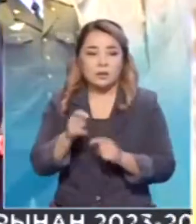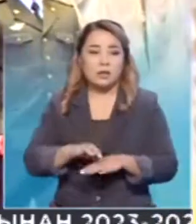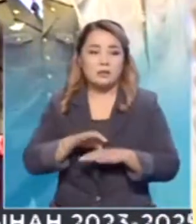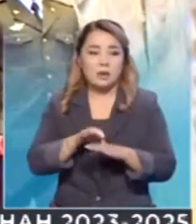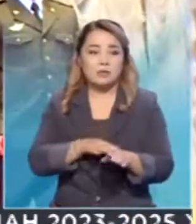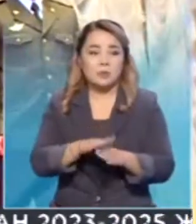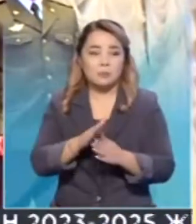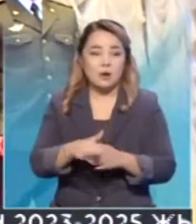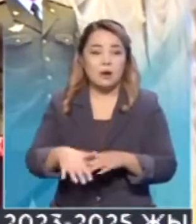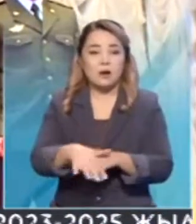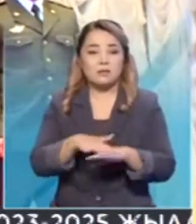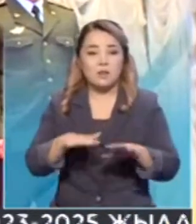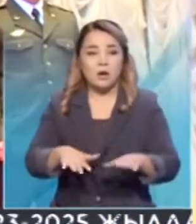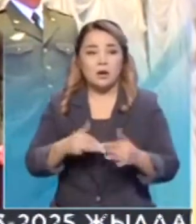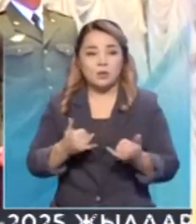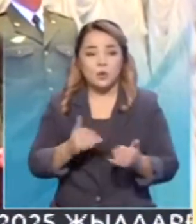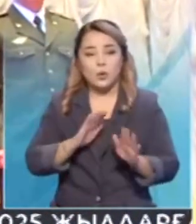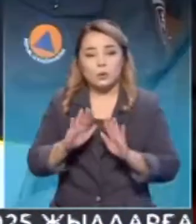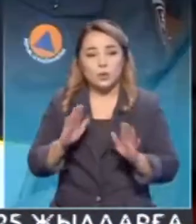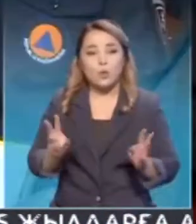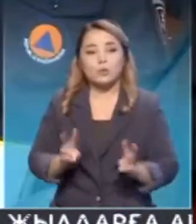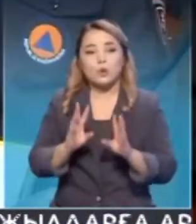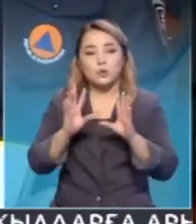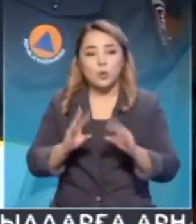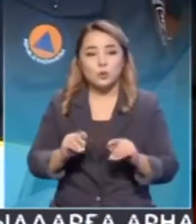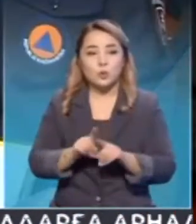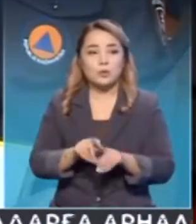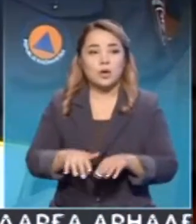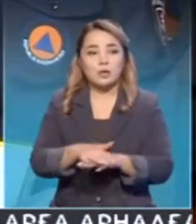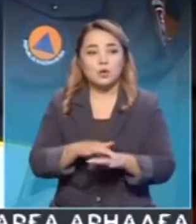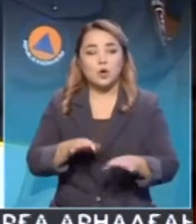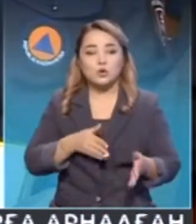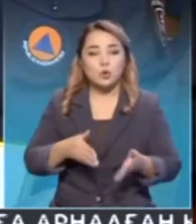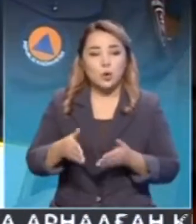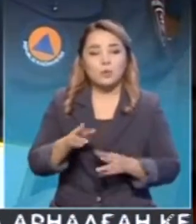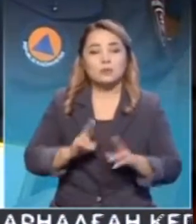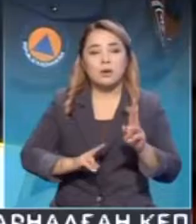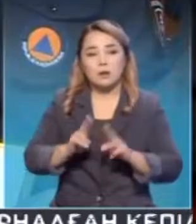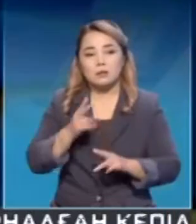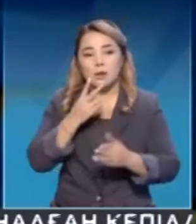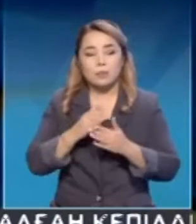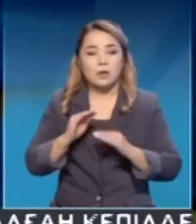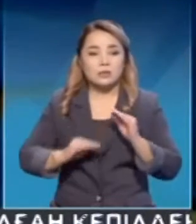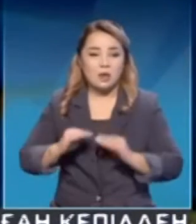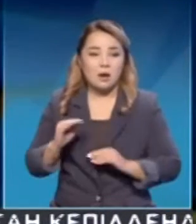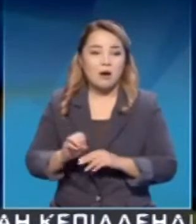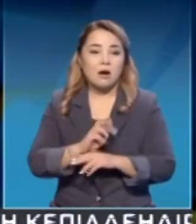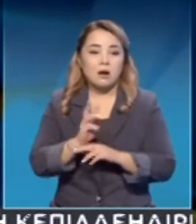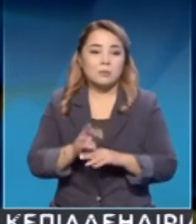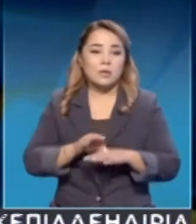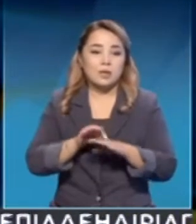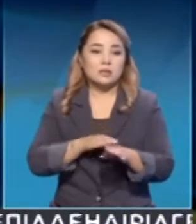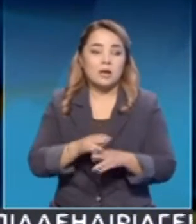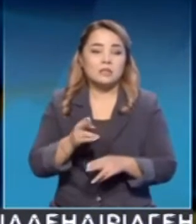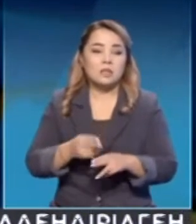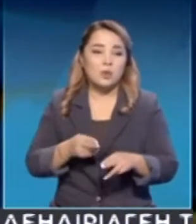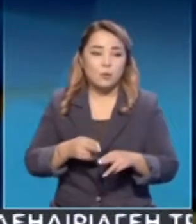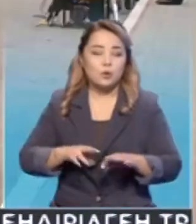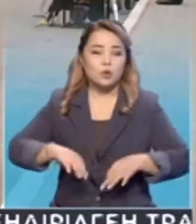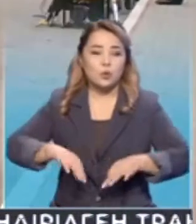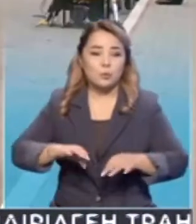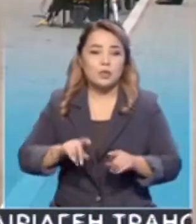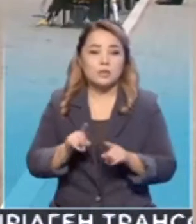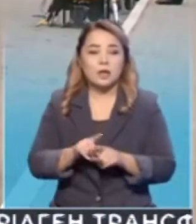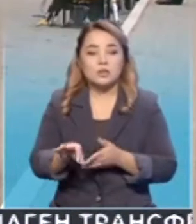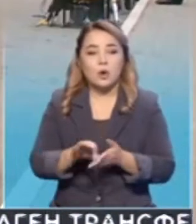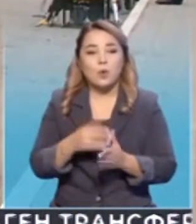тағылды. Алаңдағы көрмеден көпшілік өрт сөндіру техникаларын, жол талғамайтын көліктерді, қажетті құрал жабдықтармен қамтамасыз етілген темір тұлпарлар мен